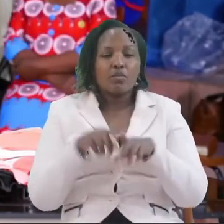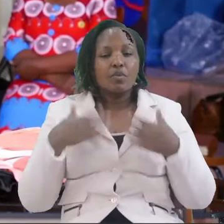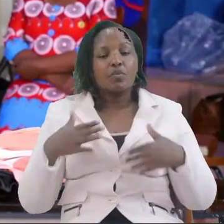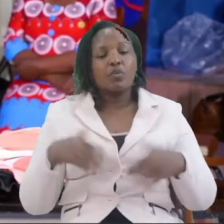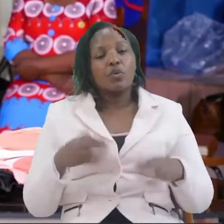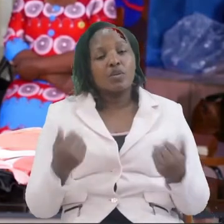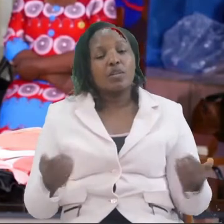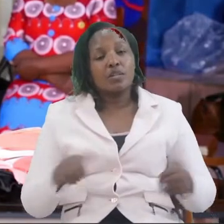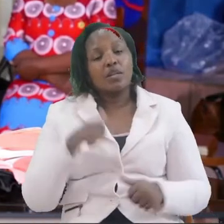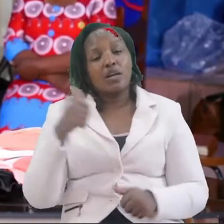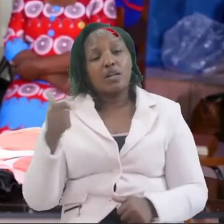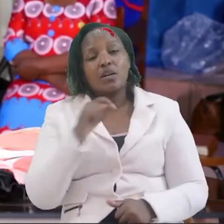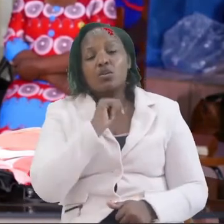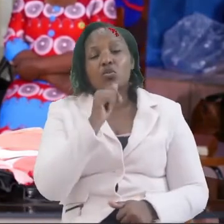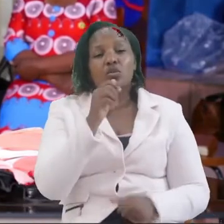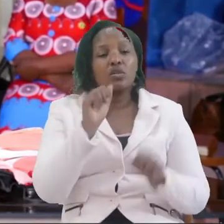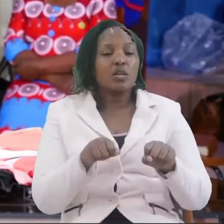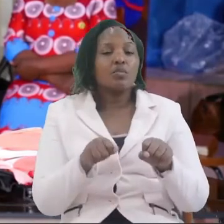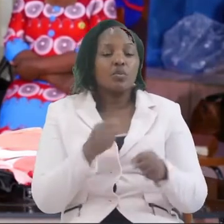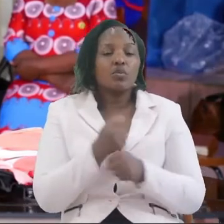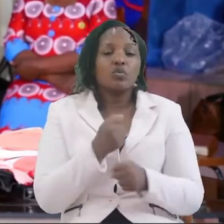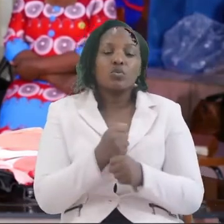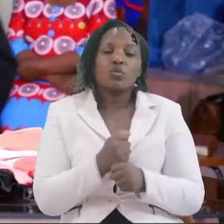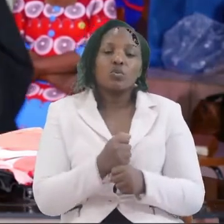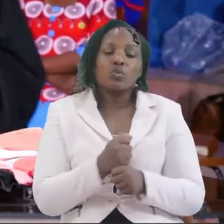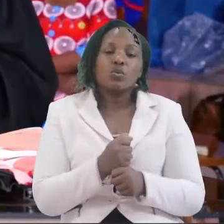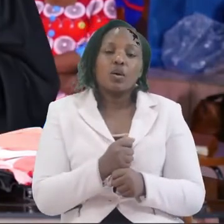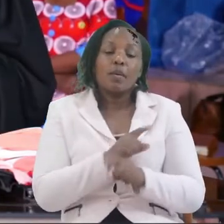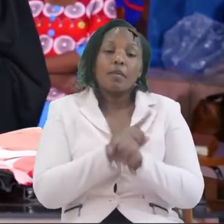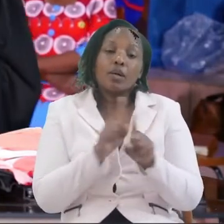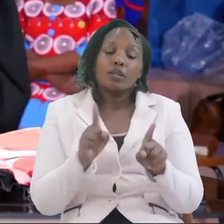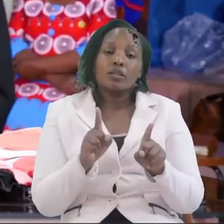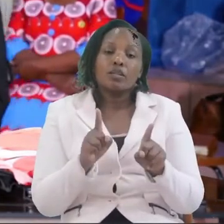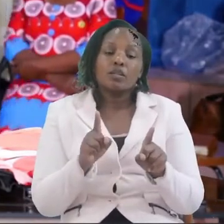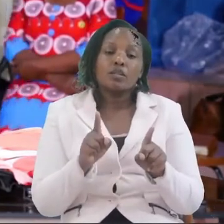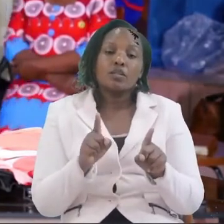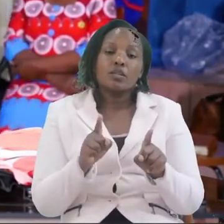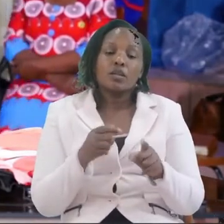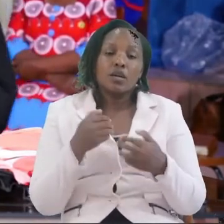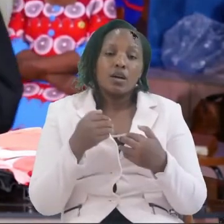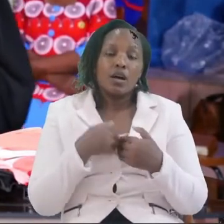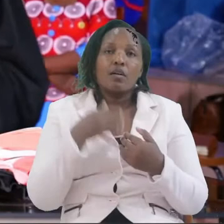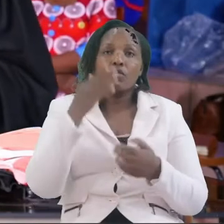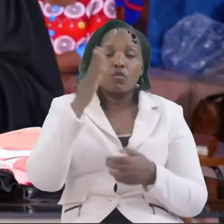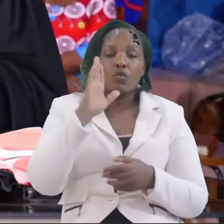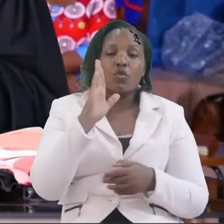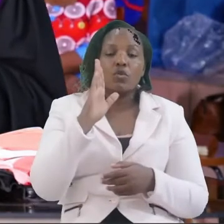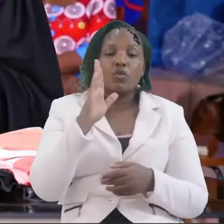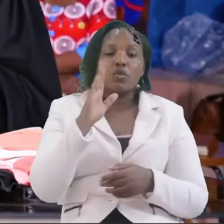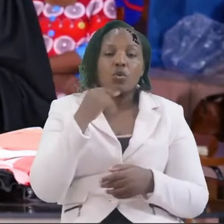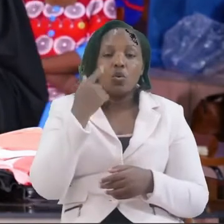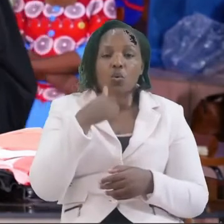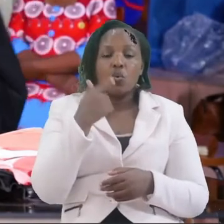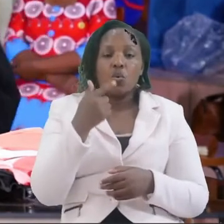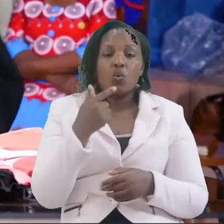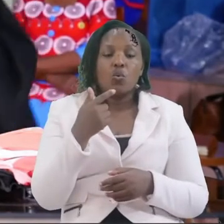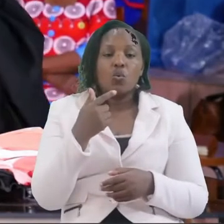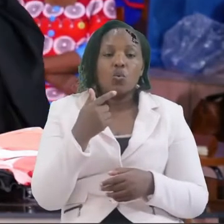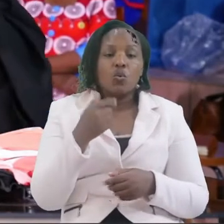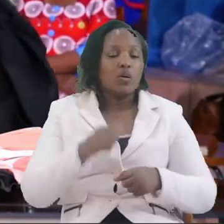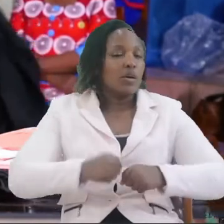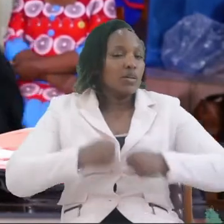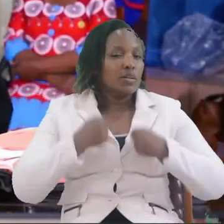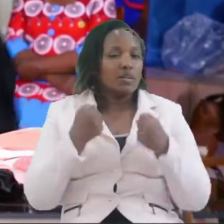mambo mengi sana sisi hatuwezi tukayafanya, lakini tukiwa na Mungu wetu, huyo Mungu ambaye ako